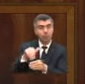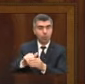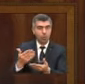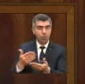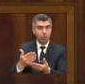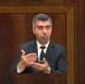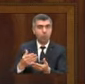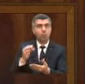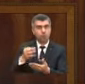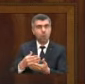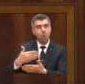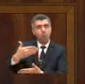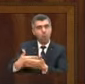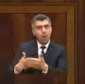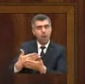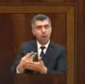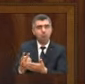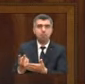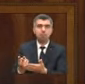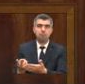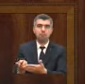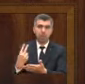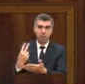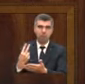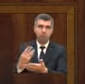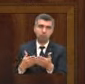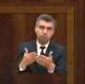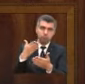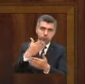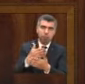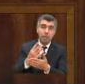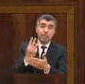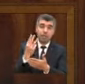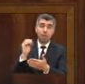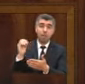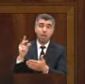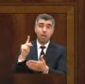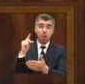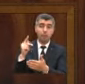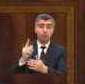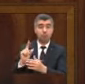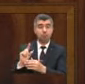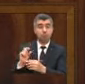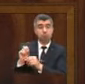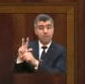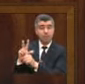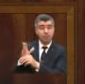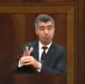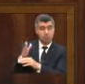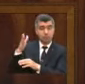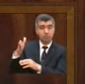تاجر عندي ورقه فيها 200 درهم ديال غادي نمشي نسافر 300 كيلومتر باش ندفع هذيك الورقه. خص لي زاجونس يكونوا في